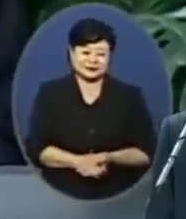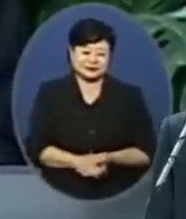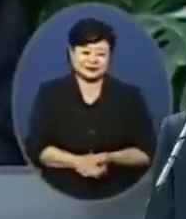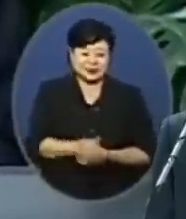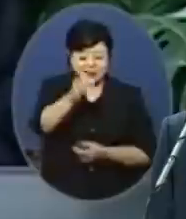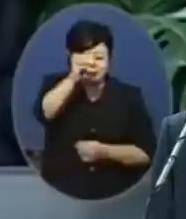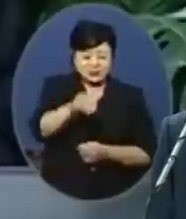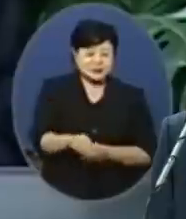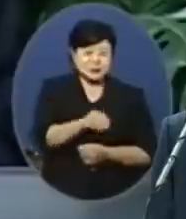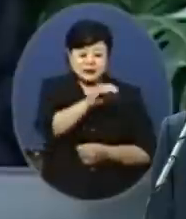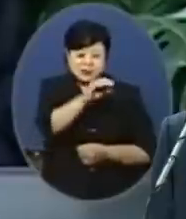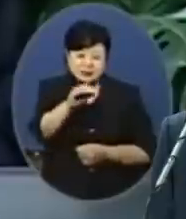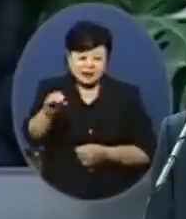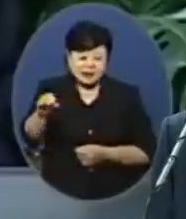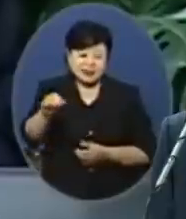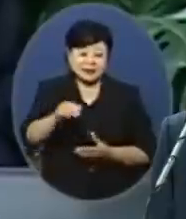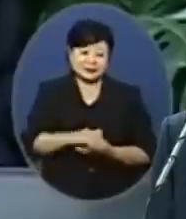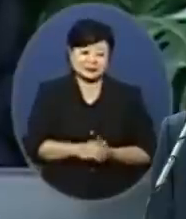십자가가